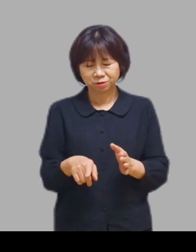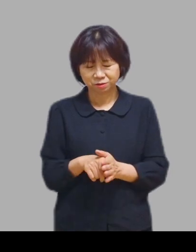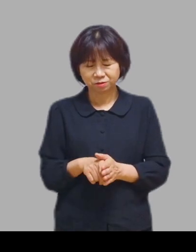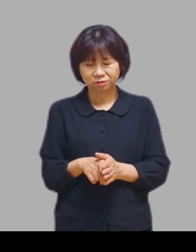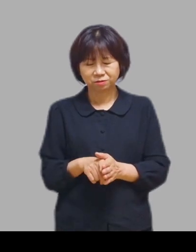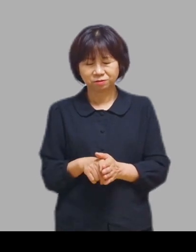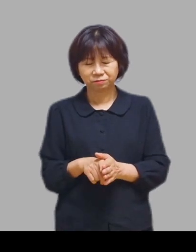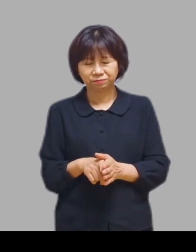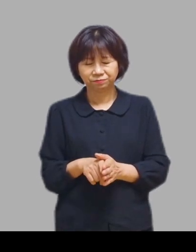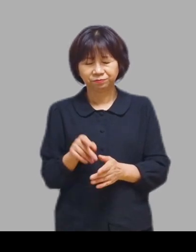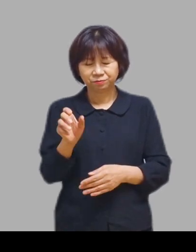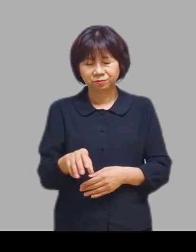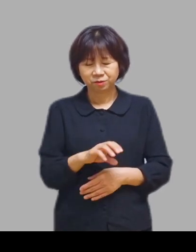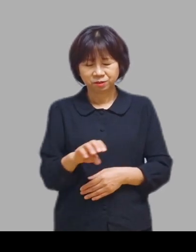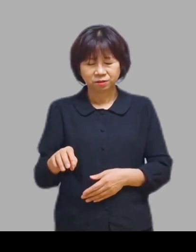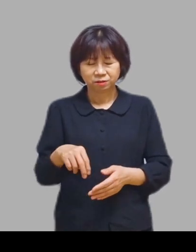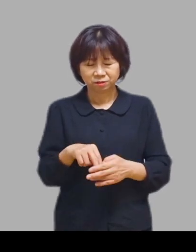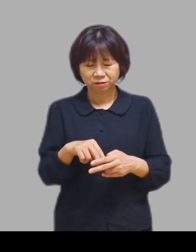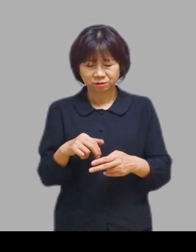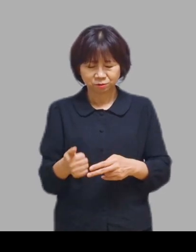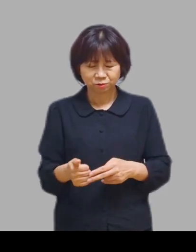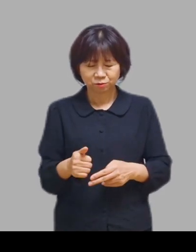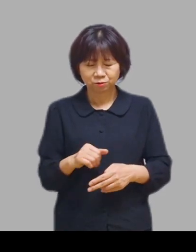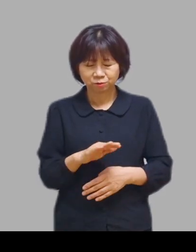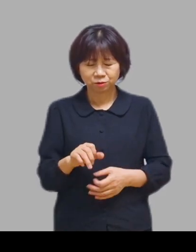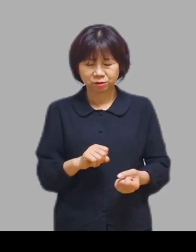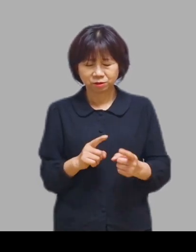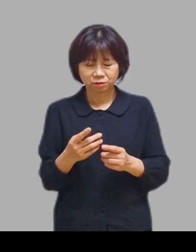우리의 죄 때문에 십자가에 못 박혀 죽으시고